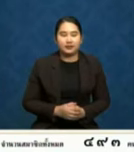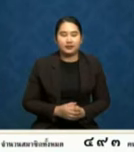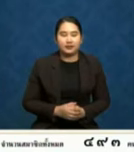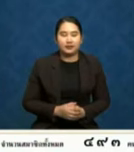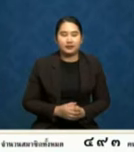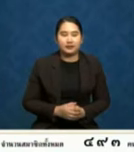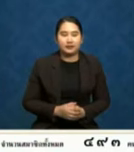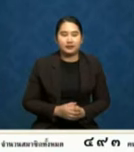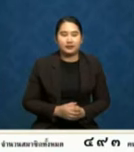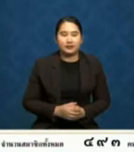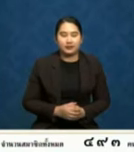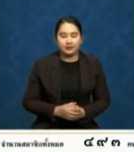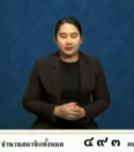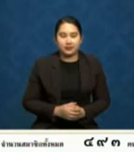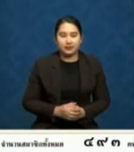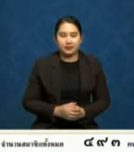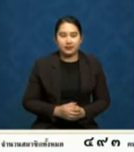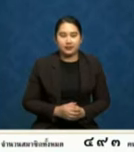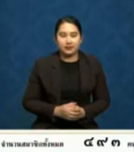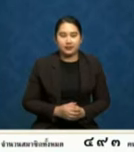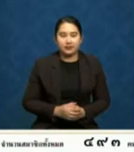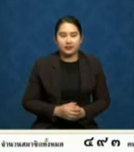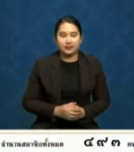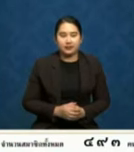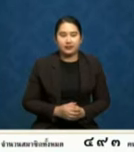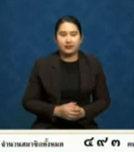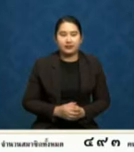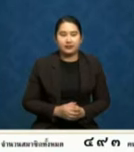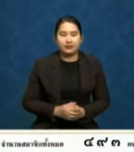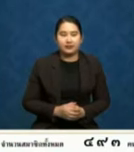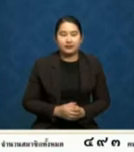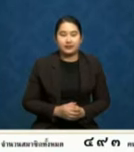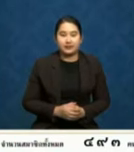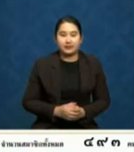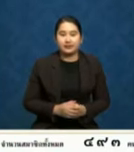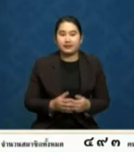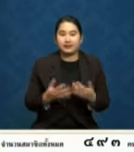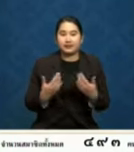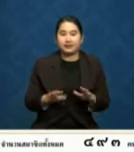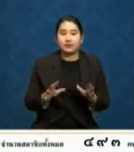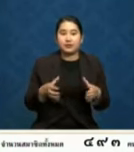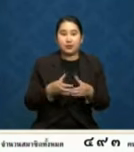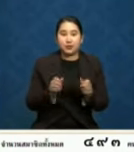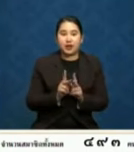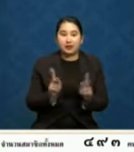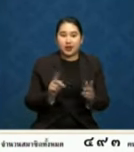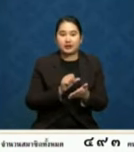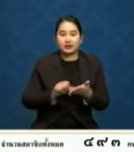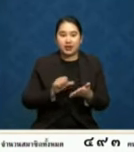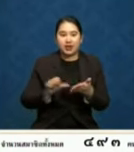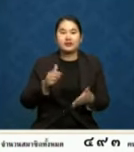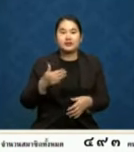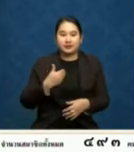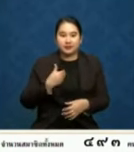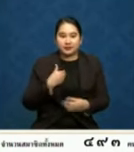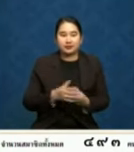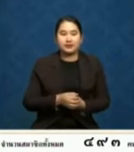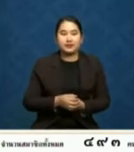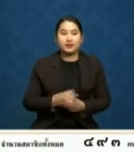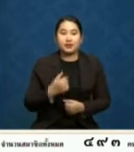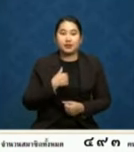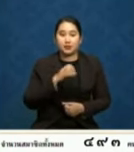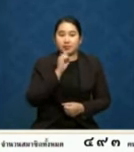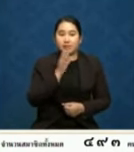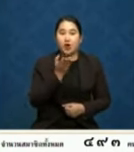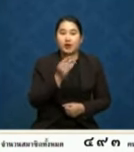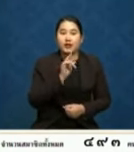ครับเนื่องจากมาตรานี้นะครับคณะกรรมธิการมีการแก้ไขนะครับผมจึงจะ